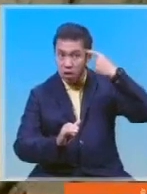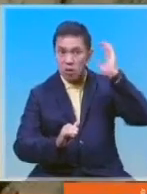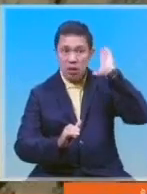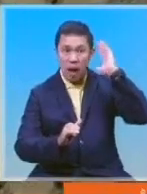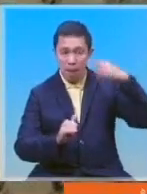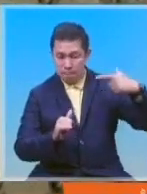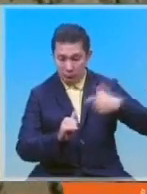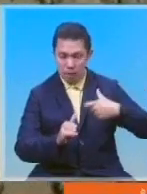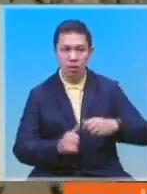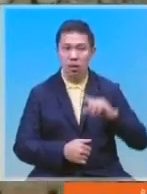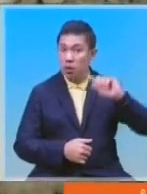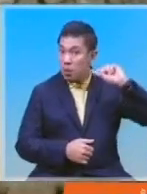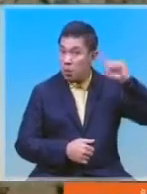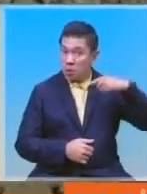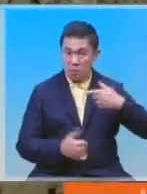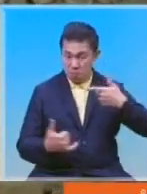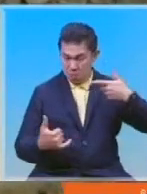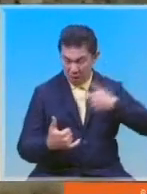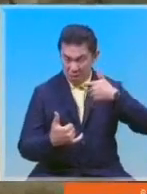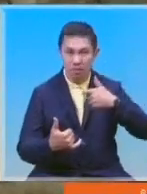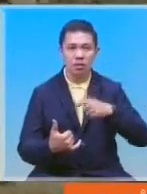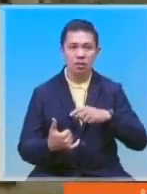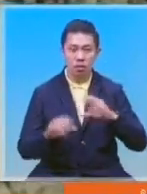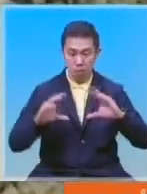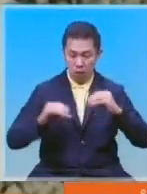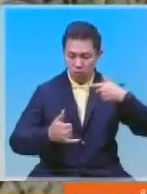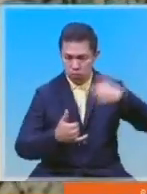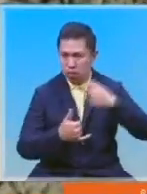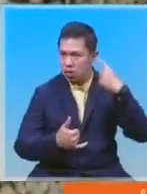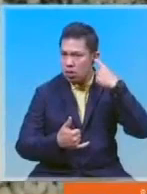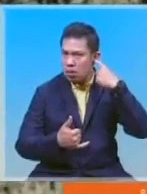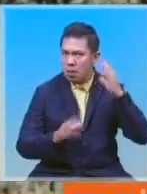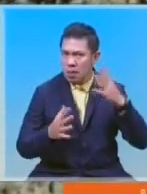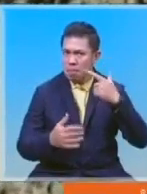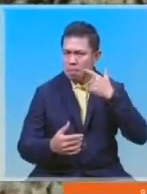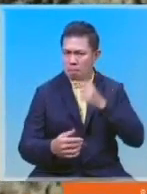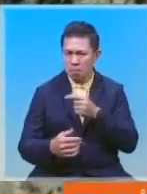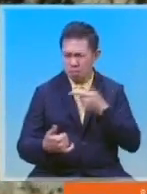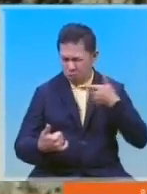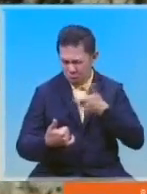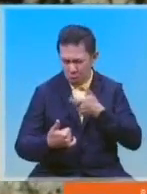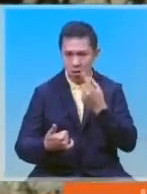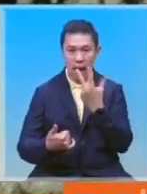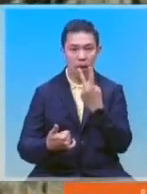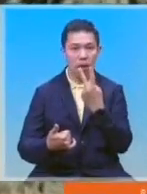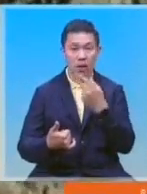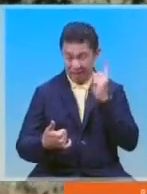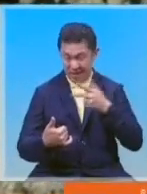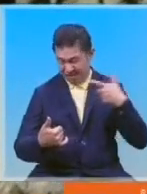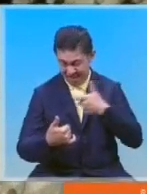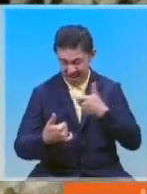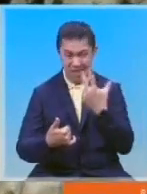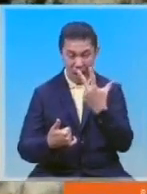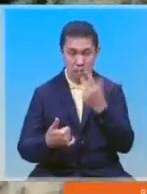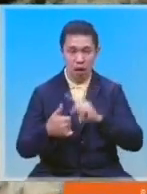นั่งเป็นตะวันให้การว่าได้ใช้อาวุธปืนจริงผ่านหมอนพูดเสียง 3นะแต่ว่าว่า 0ด้านไป 2นัดเข้าเพียง